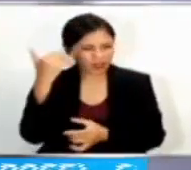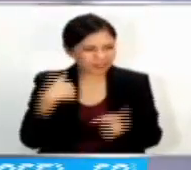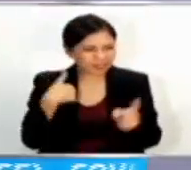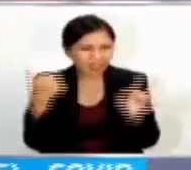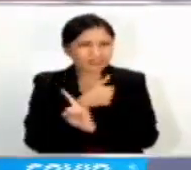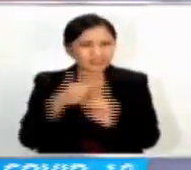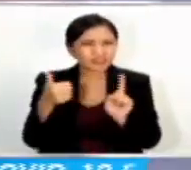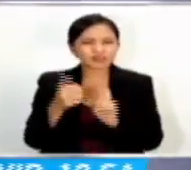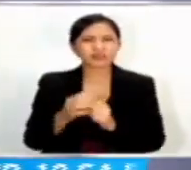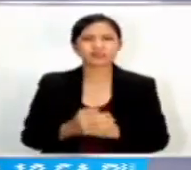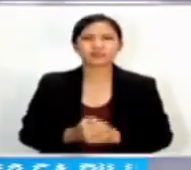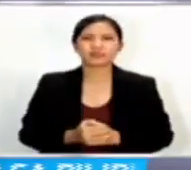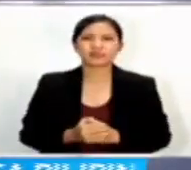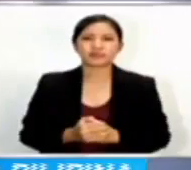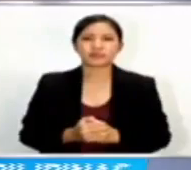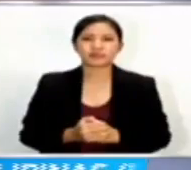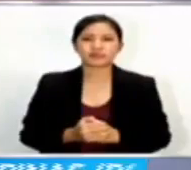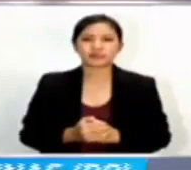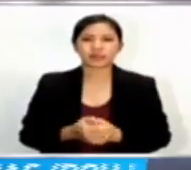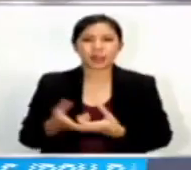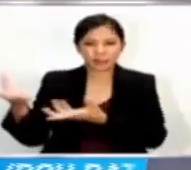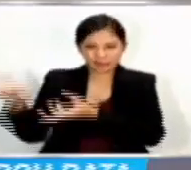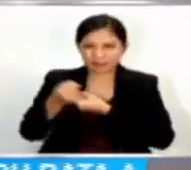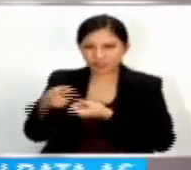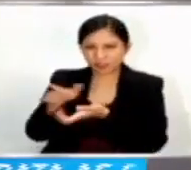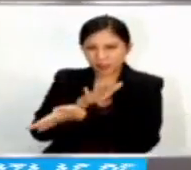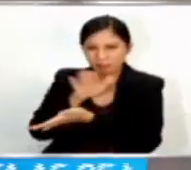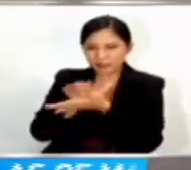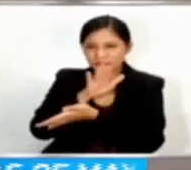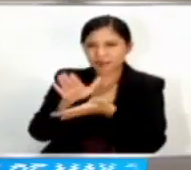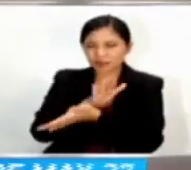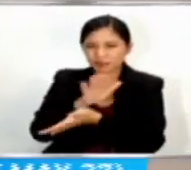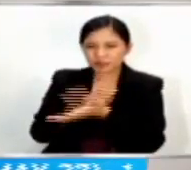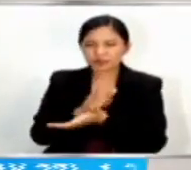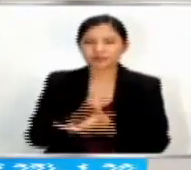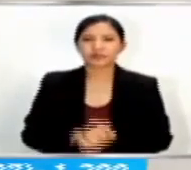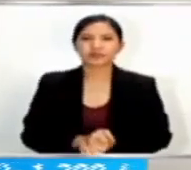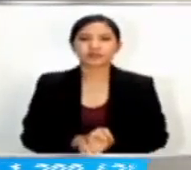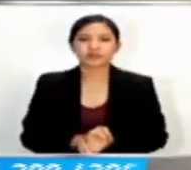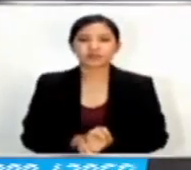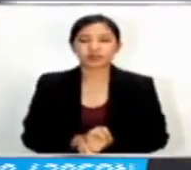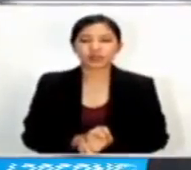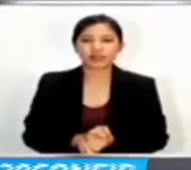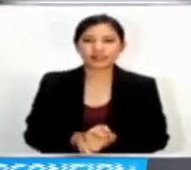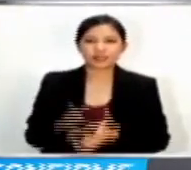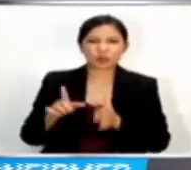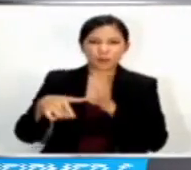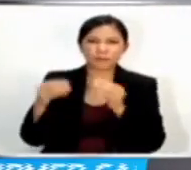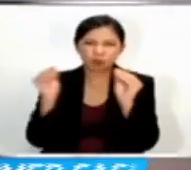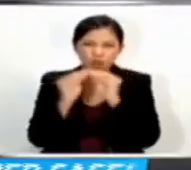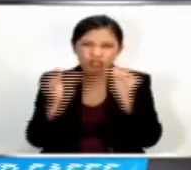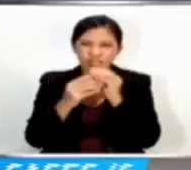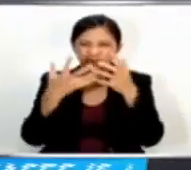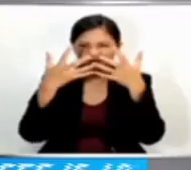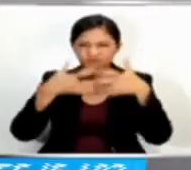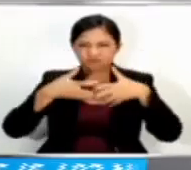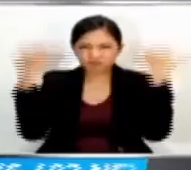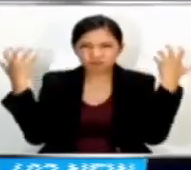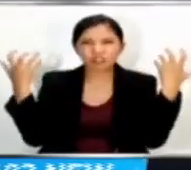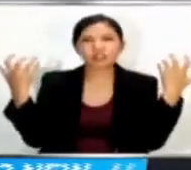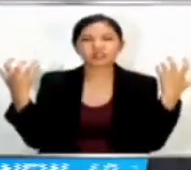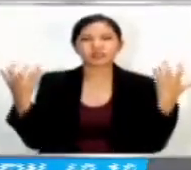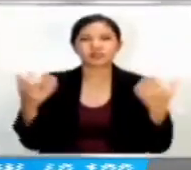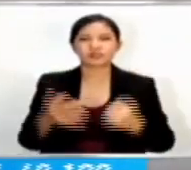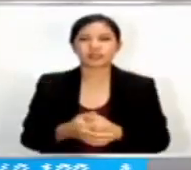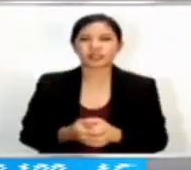Sabay agaw sa papel na hawak ng enforcer. Nang hindi makuha, lalo siyang nagwala. Hindi pa nakontento at